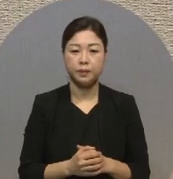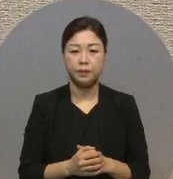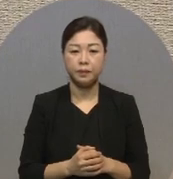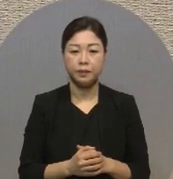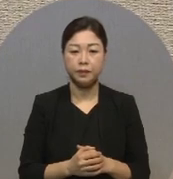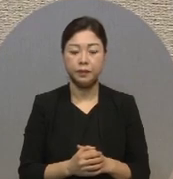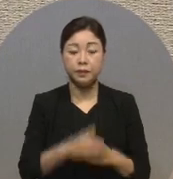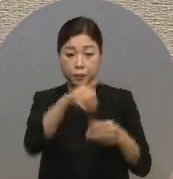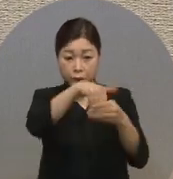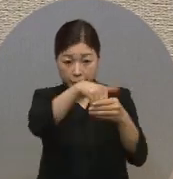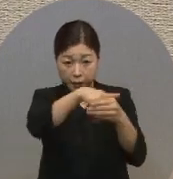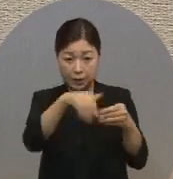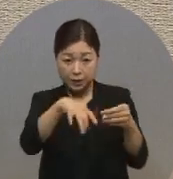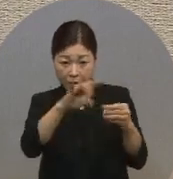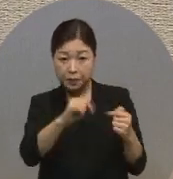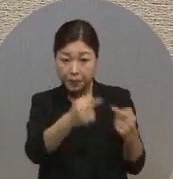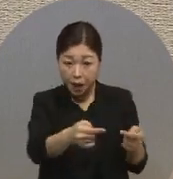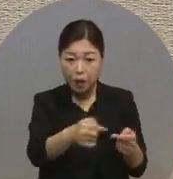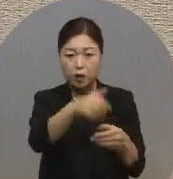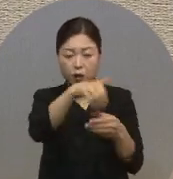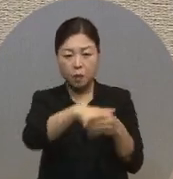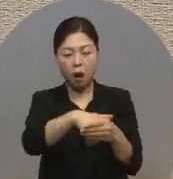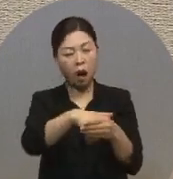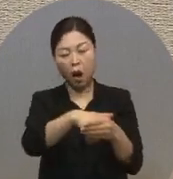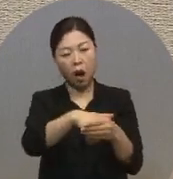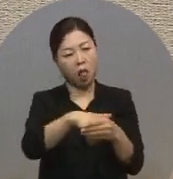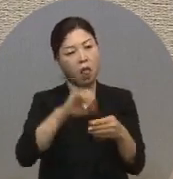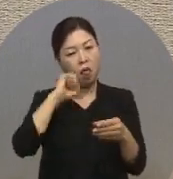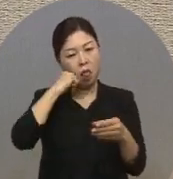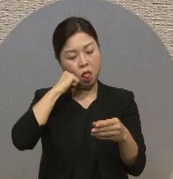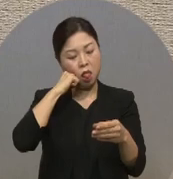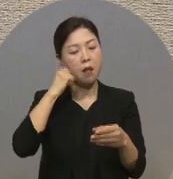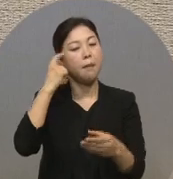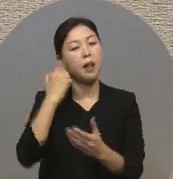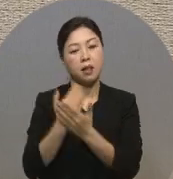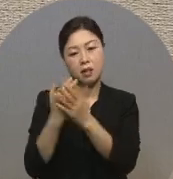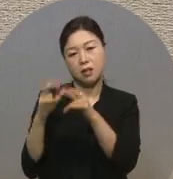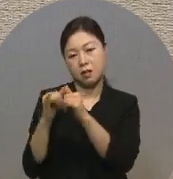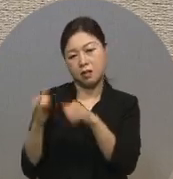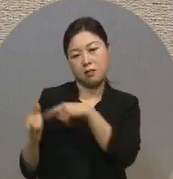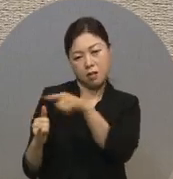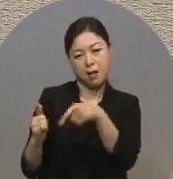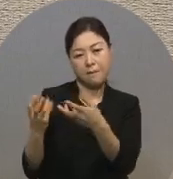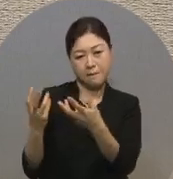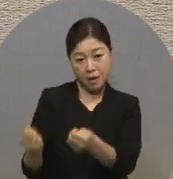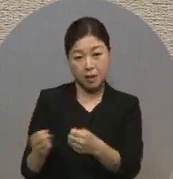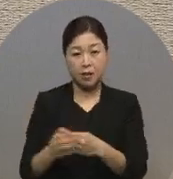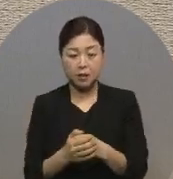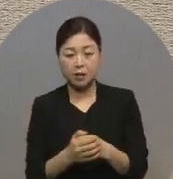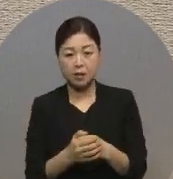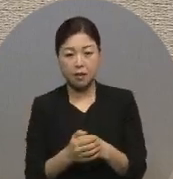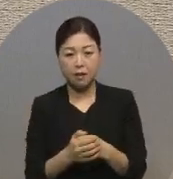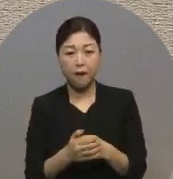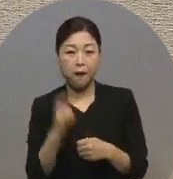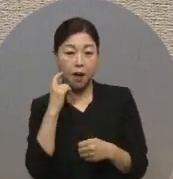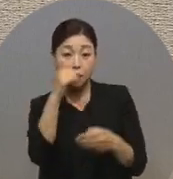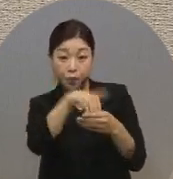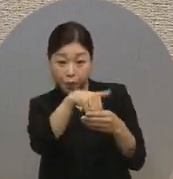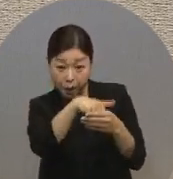처음하거나 투표를 어려워하는 발달장애인들도 많이 있는데 이들을 위해서 모의 투표 시스템에는 투표를 하기